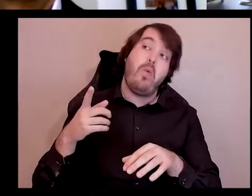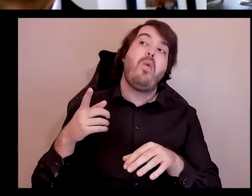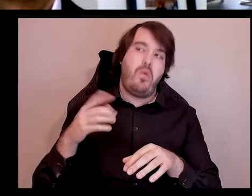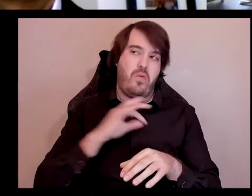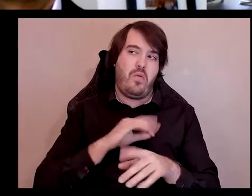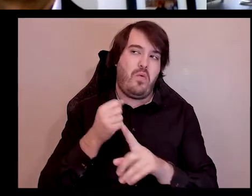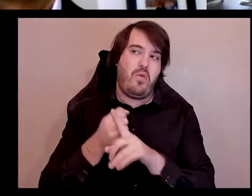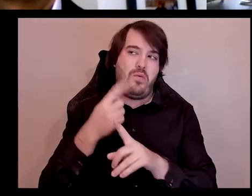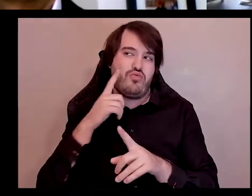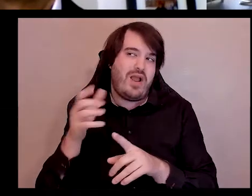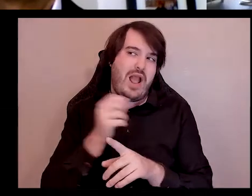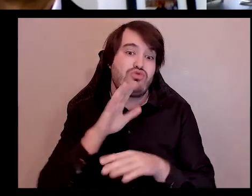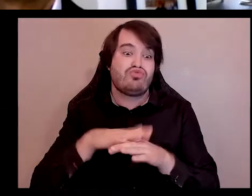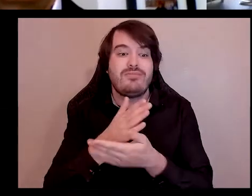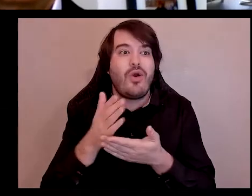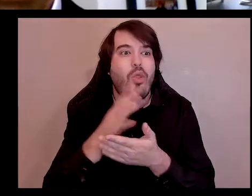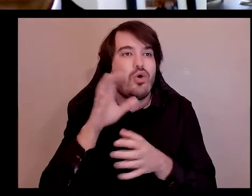pourrait se distinguer